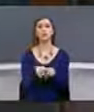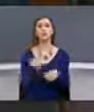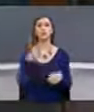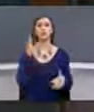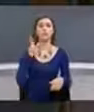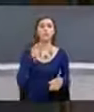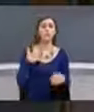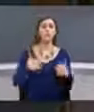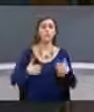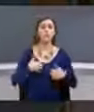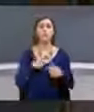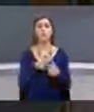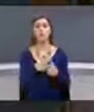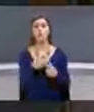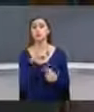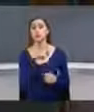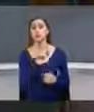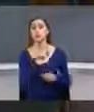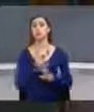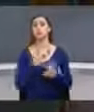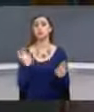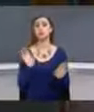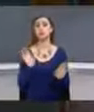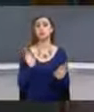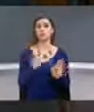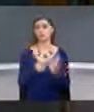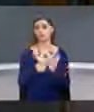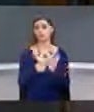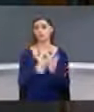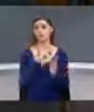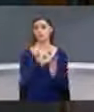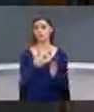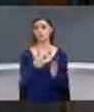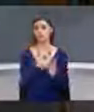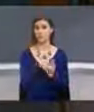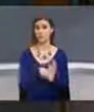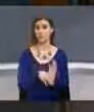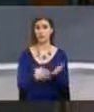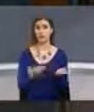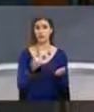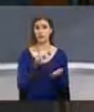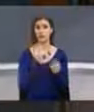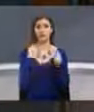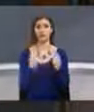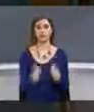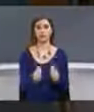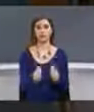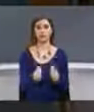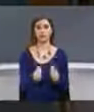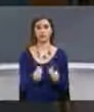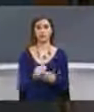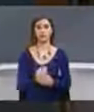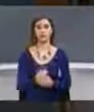vullnetin e qeverisë nëse dën apo nuk dën me luftu diskriminimin dhe pabarazin